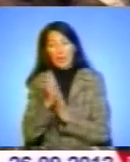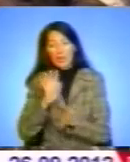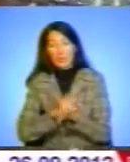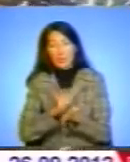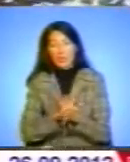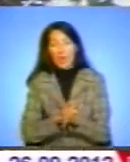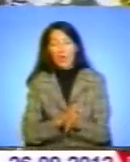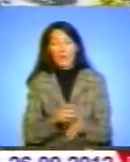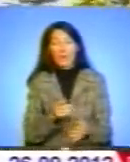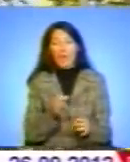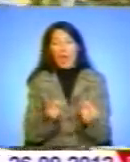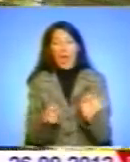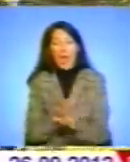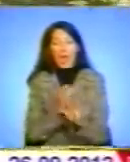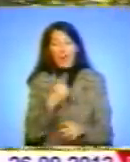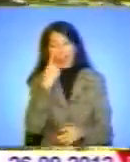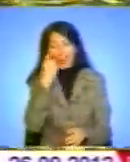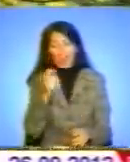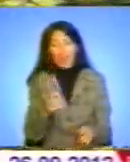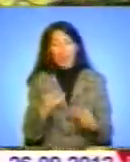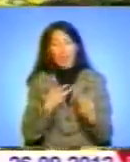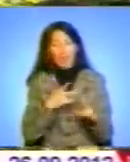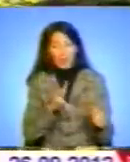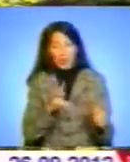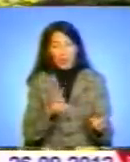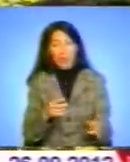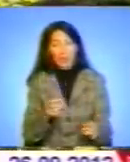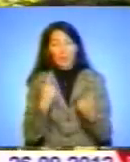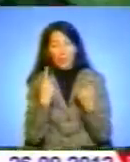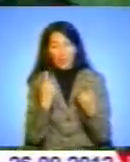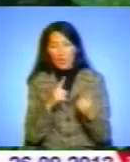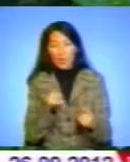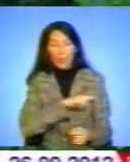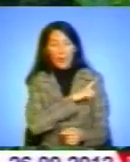екологи попереджають, шкода від цього значна. Щоб посилити екологічну